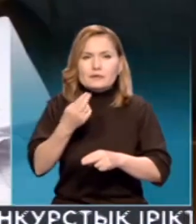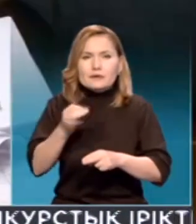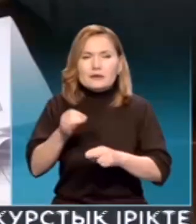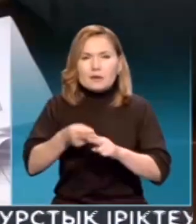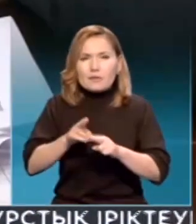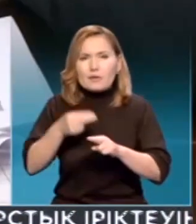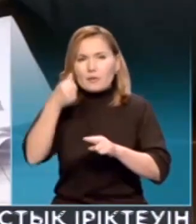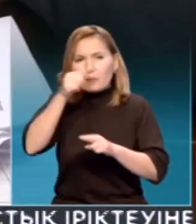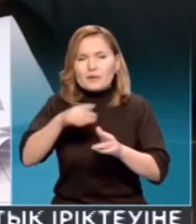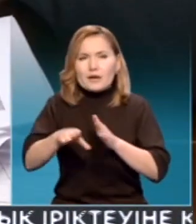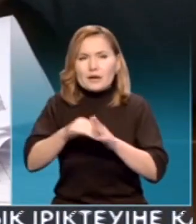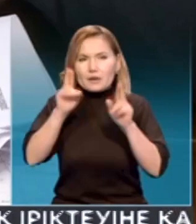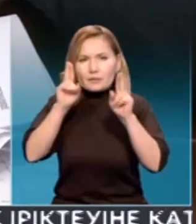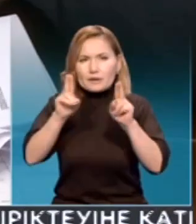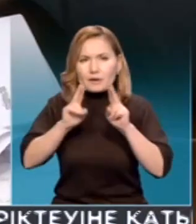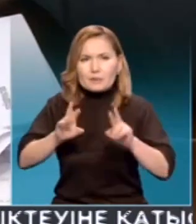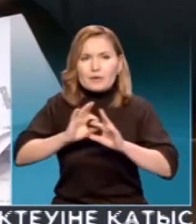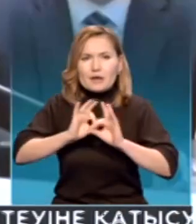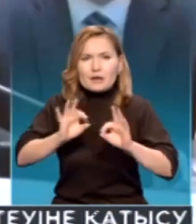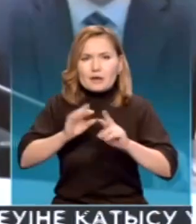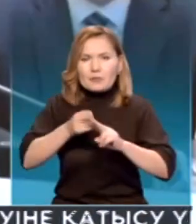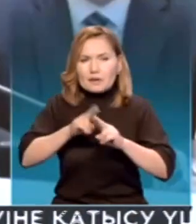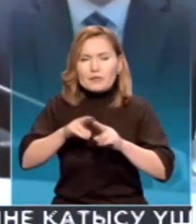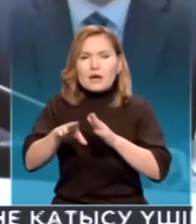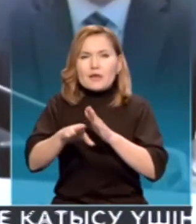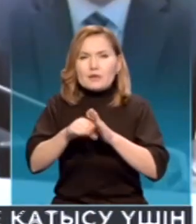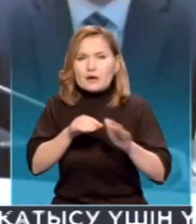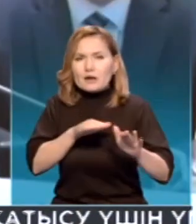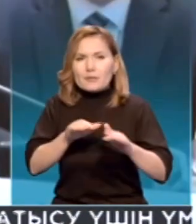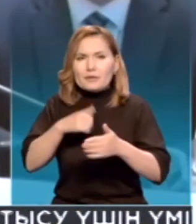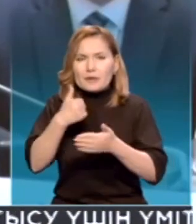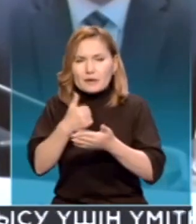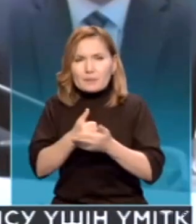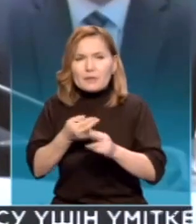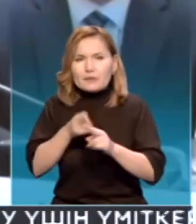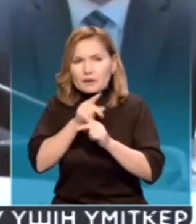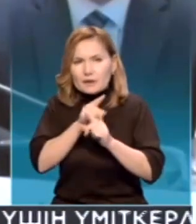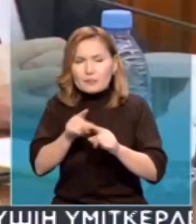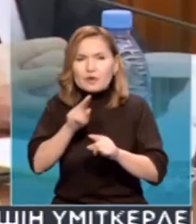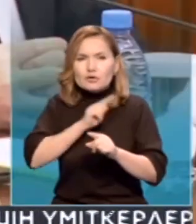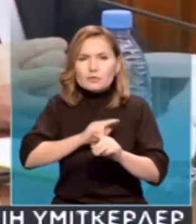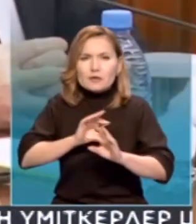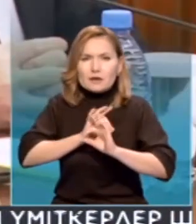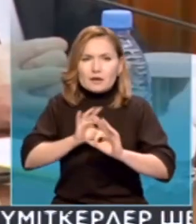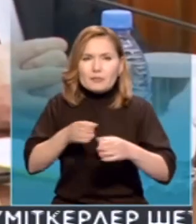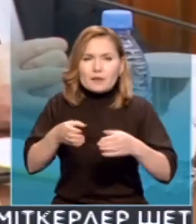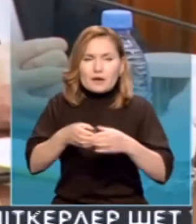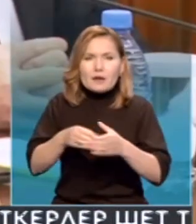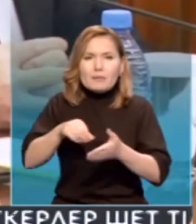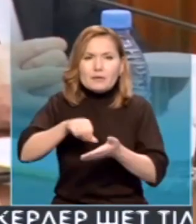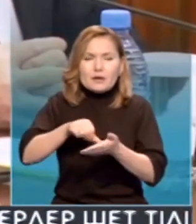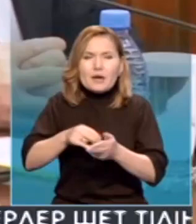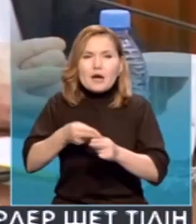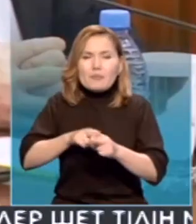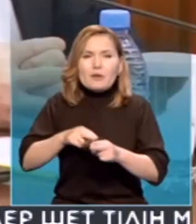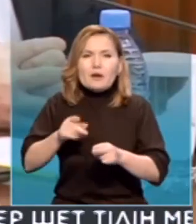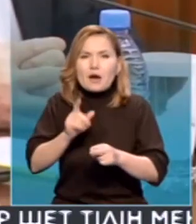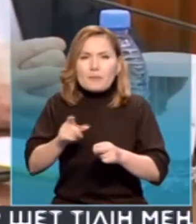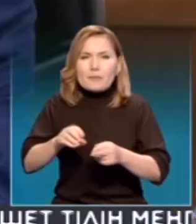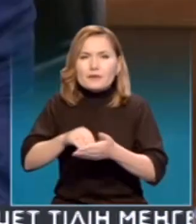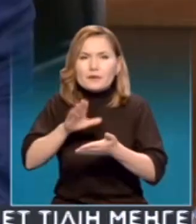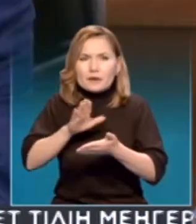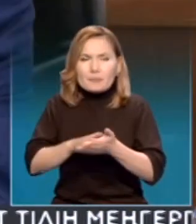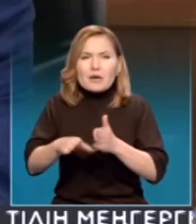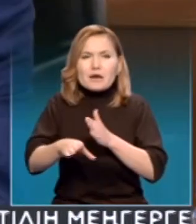Кабицкийге биылғы сайлаудың ерекшелігін түсіндірді. Сайлау науқанының негізгі кезеңдерімен таныстырды. Ұйым өкілдері кандидаттарды тіркеу,